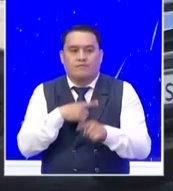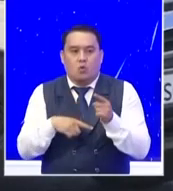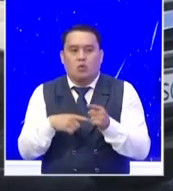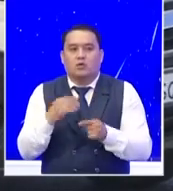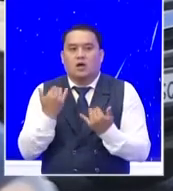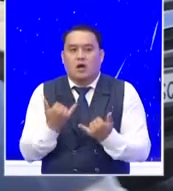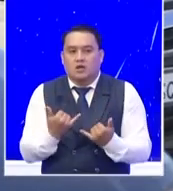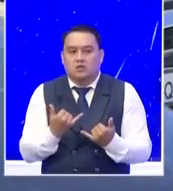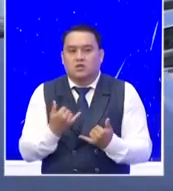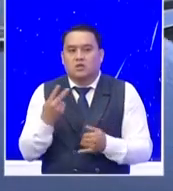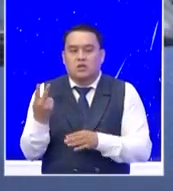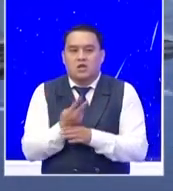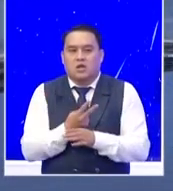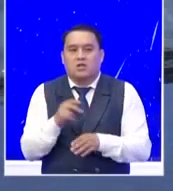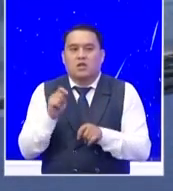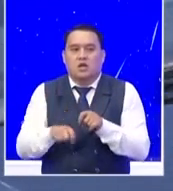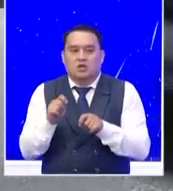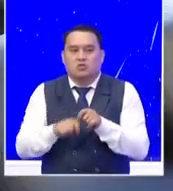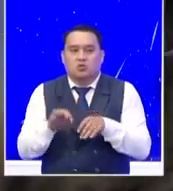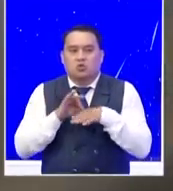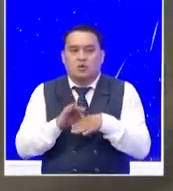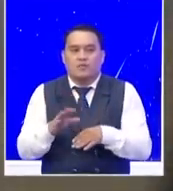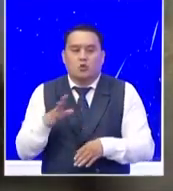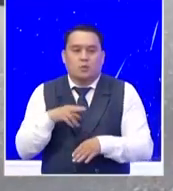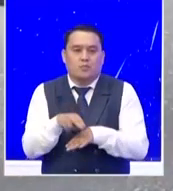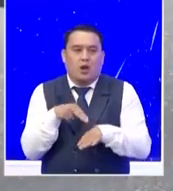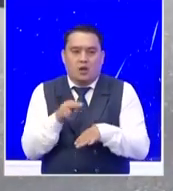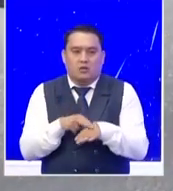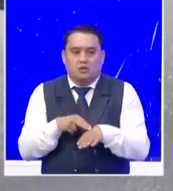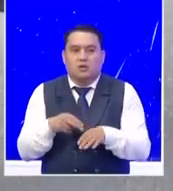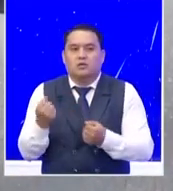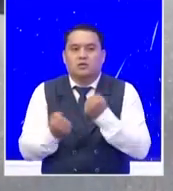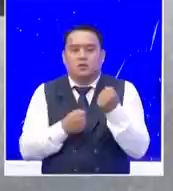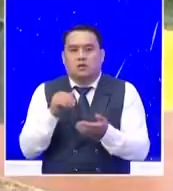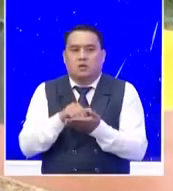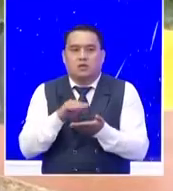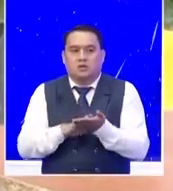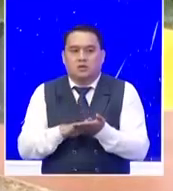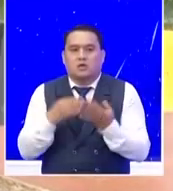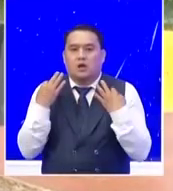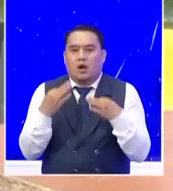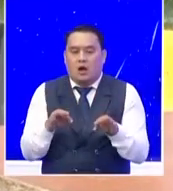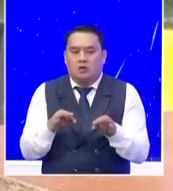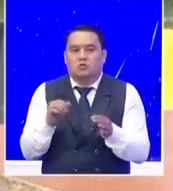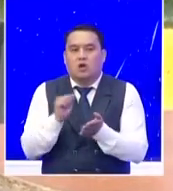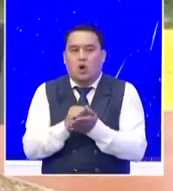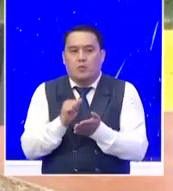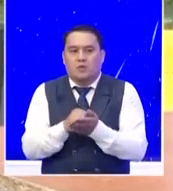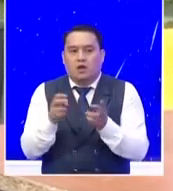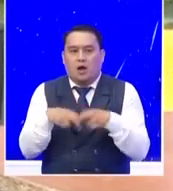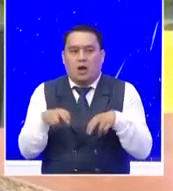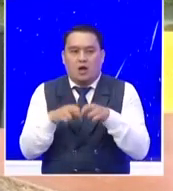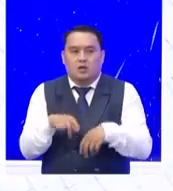Бекеттерде қазір екі жолақ бойынша тексеріс жүргізіледі. Алдымен полиция қызметкерлері көлікті тіркейді, рұқсат қағазымен жүргізушінің құжаттарын қарайды.